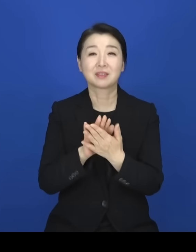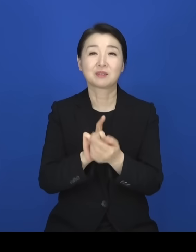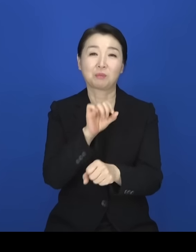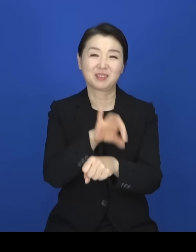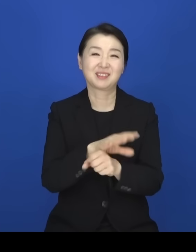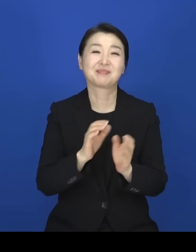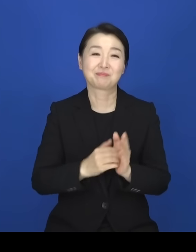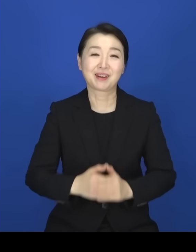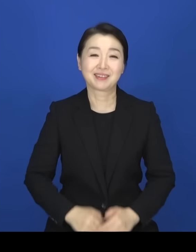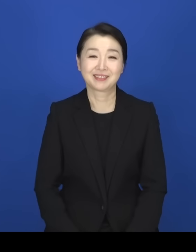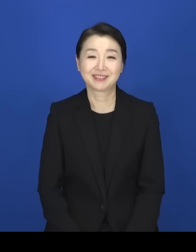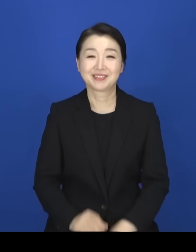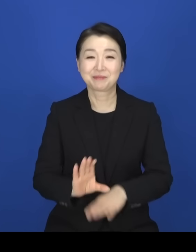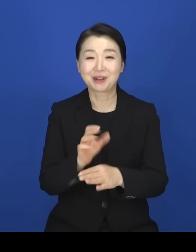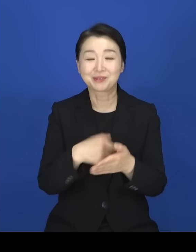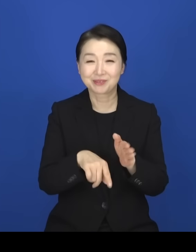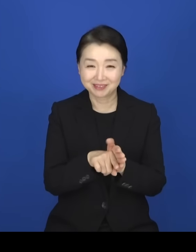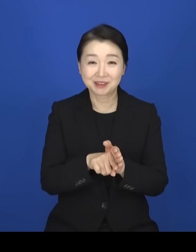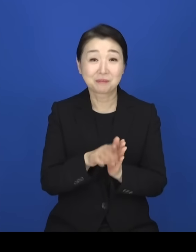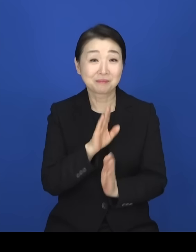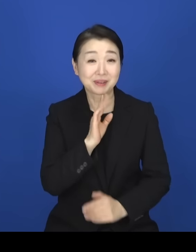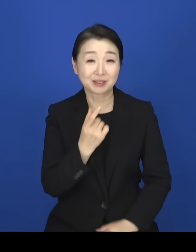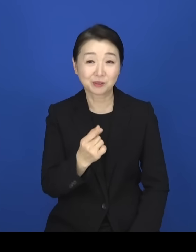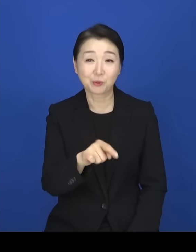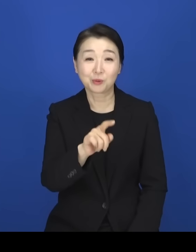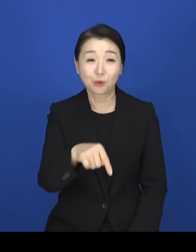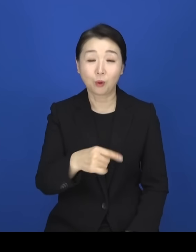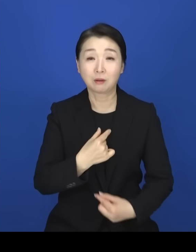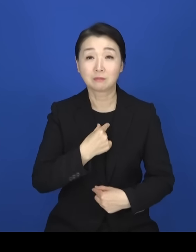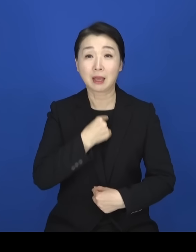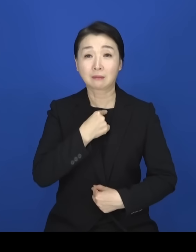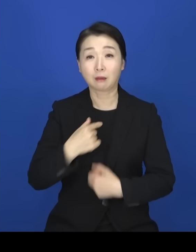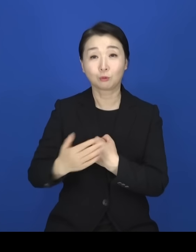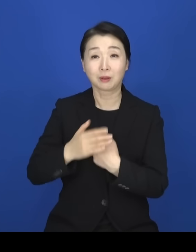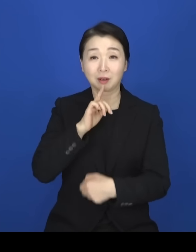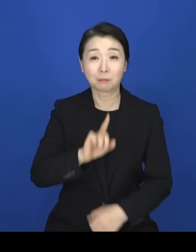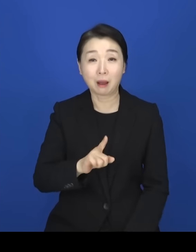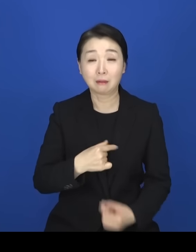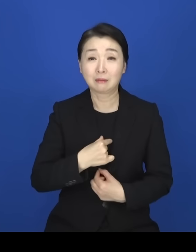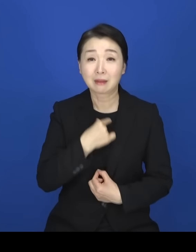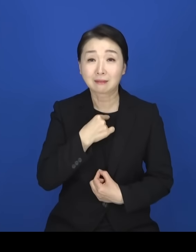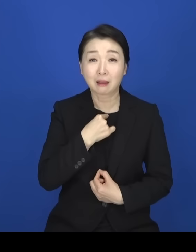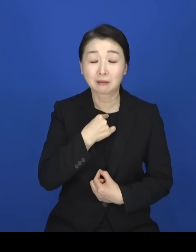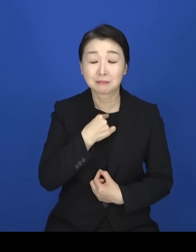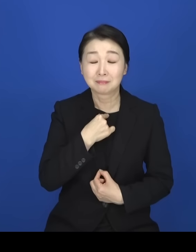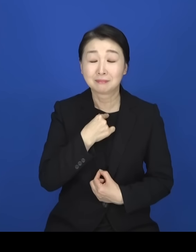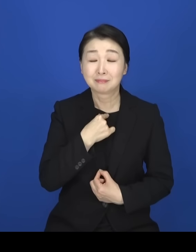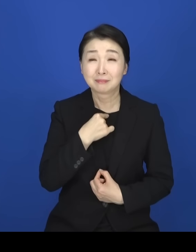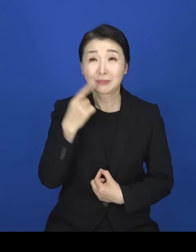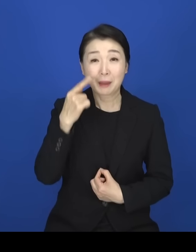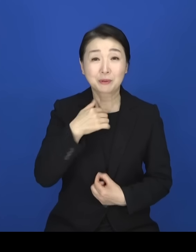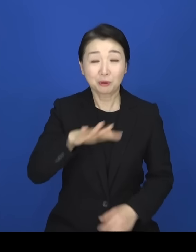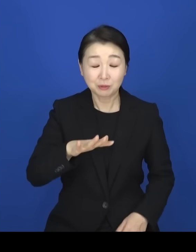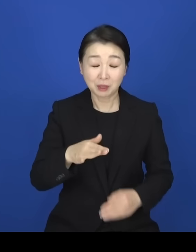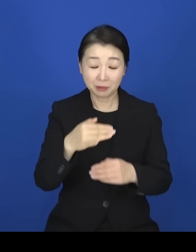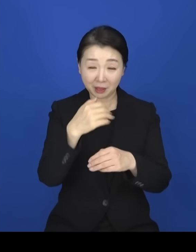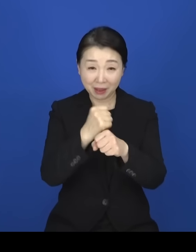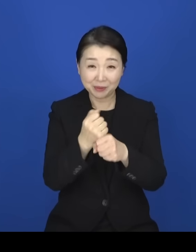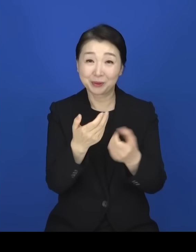구입하시고 이 방송을 위해서 그죠? 그리고 오늘 와서 저한테 넥타이를 매달라고 그러더라고요. 그래서 잘 넥타이 안 매봐서 모르겠어요. 제가 이 넥타이 매듭을 좀 이렇게